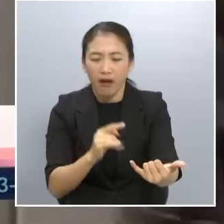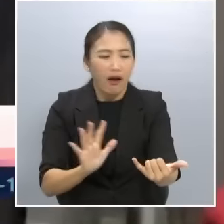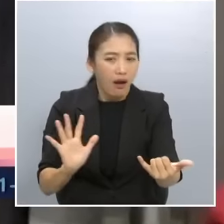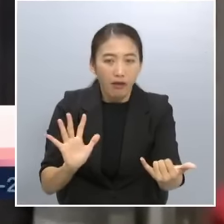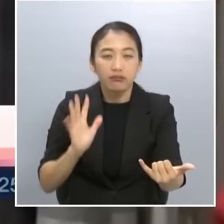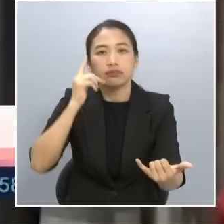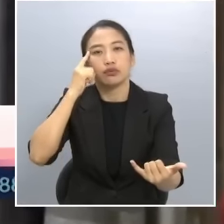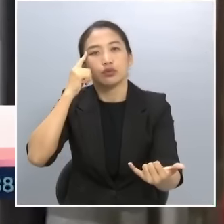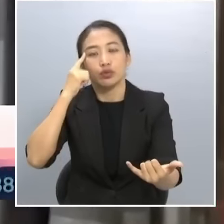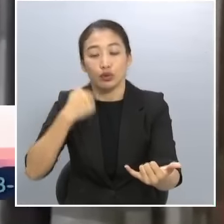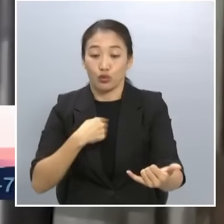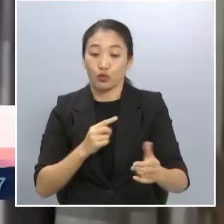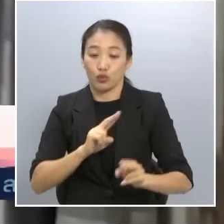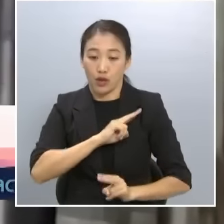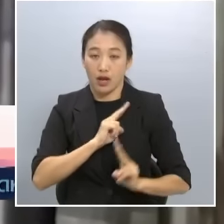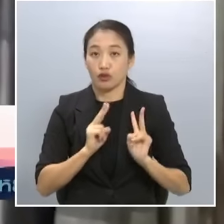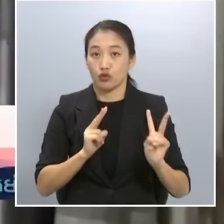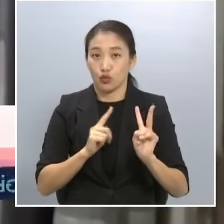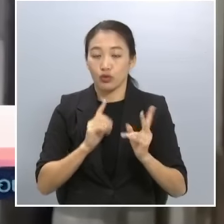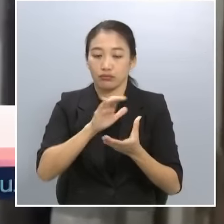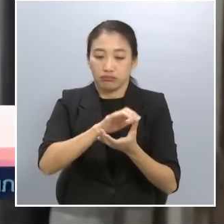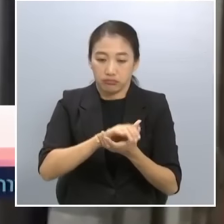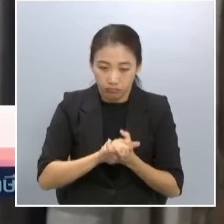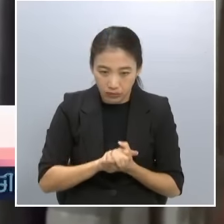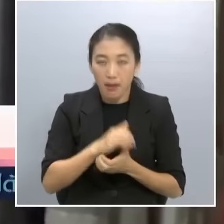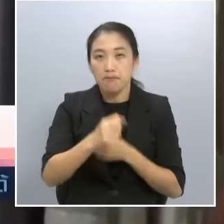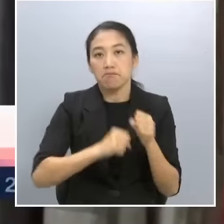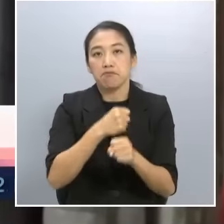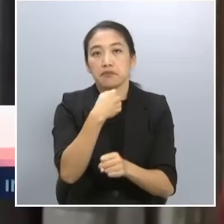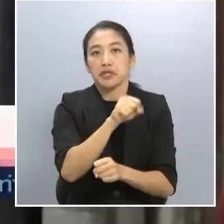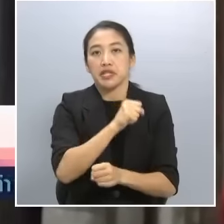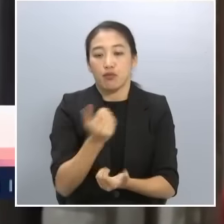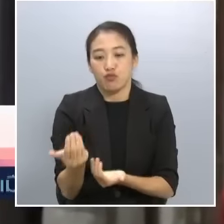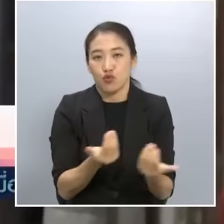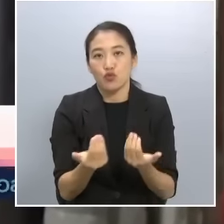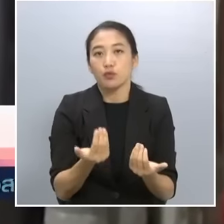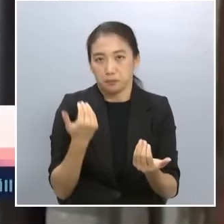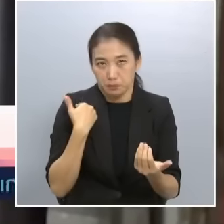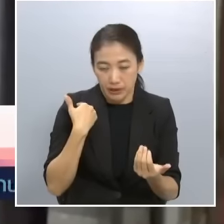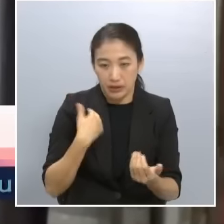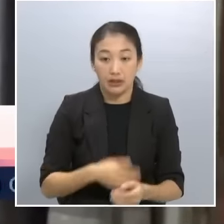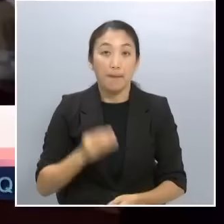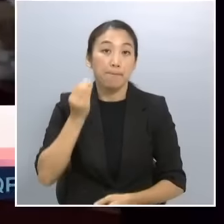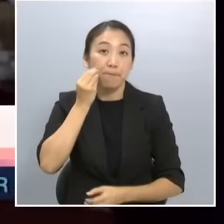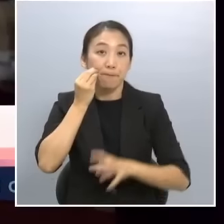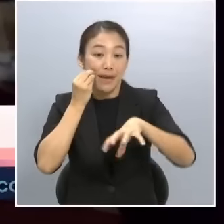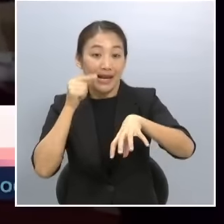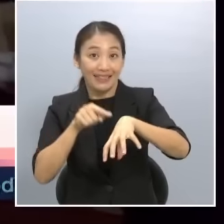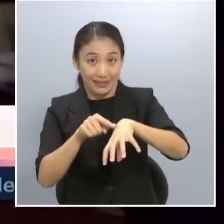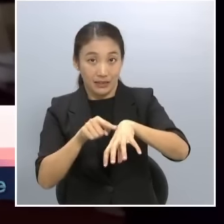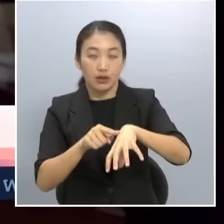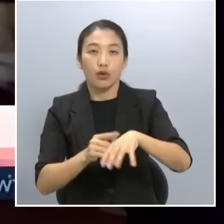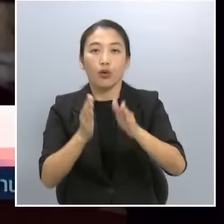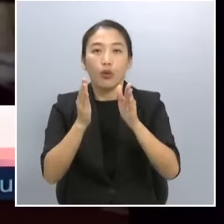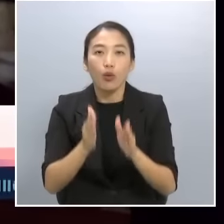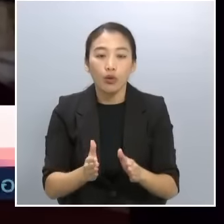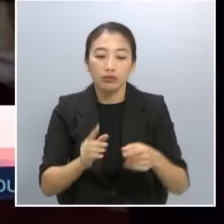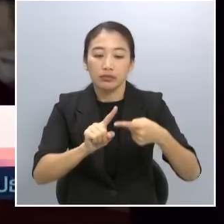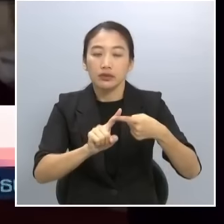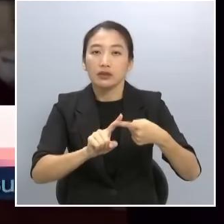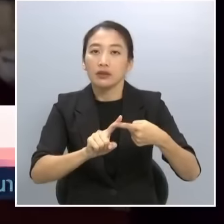ลังนี้นี่อยู่รวมกันทั้งหมด4คนครับก็คือวรากรผู้ตายมีเก๋มีลูกสาวนะฮะแล้วก็ยังมีแม่